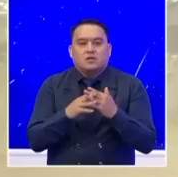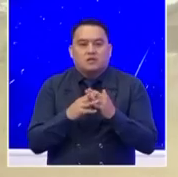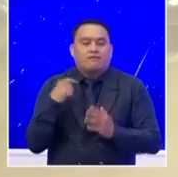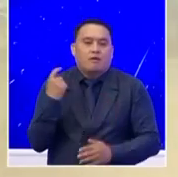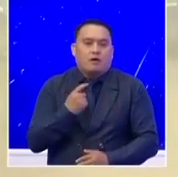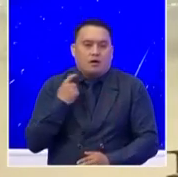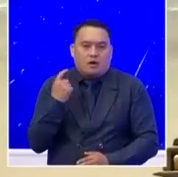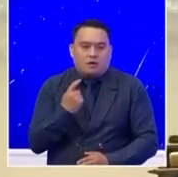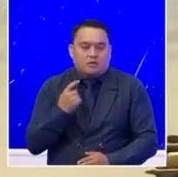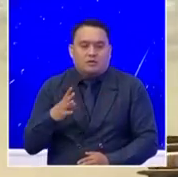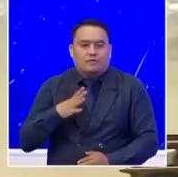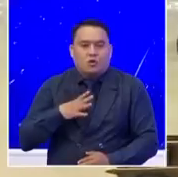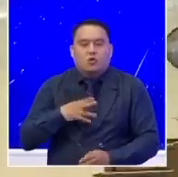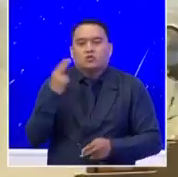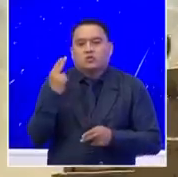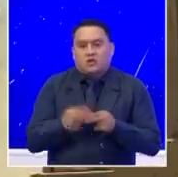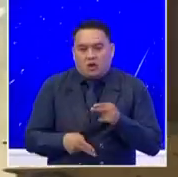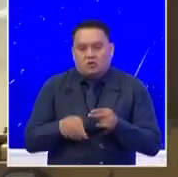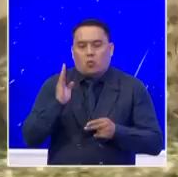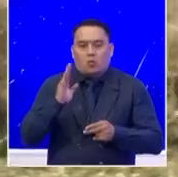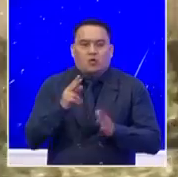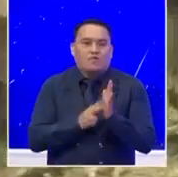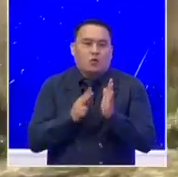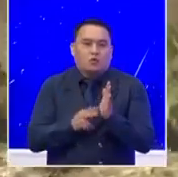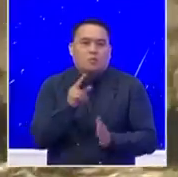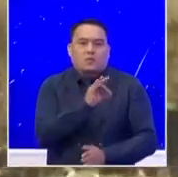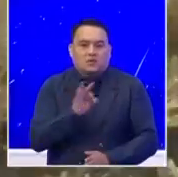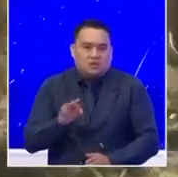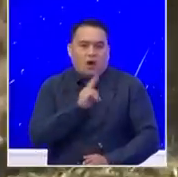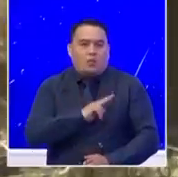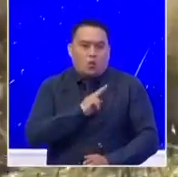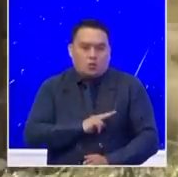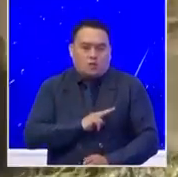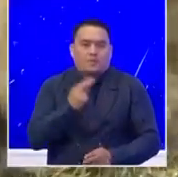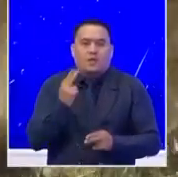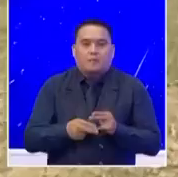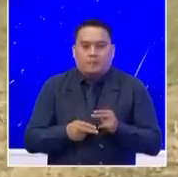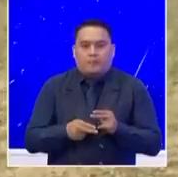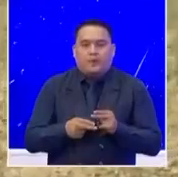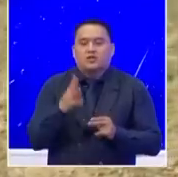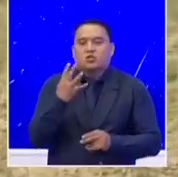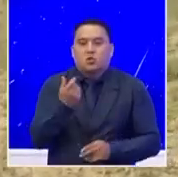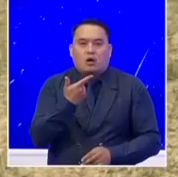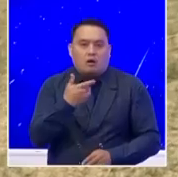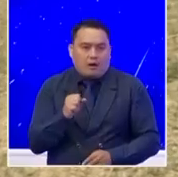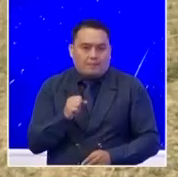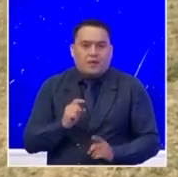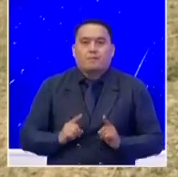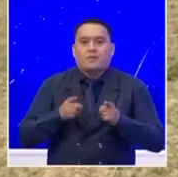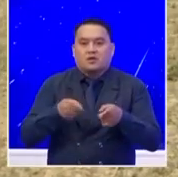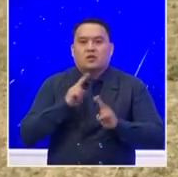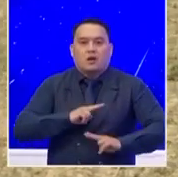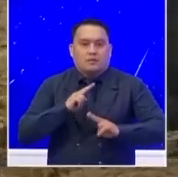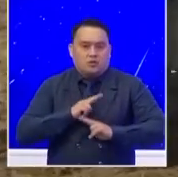«Ренат» села Нарынколь уже на финишной прямой. 80% работ завершены, освоено порядка 400 гектаров. Приступили аграрии к